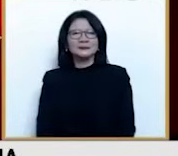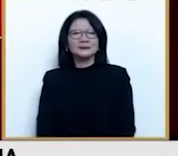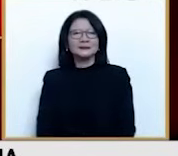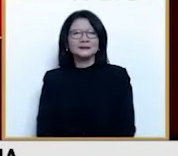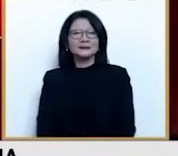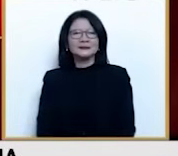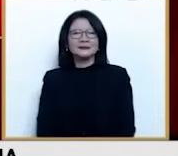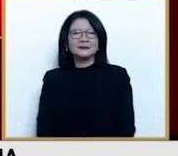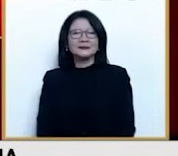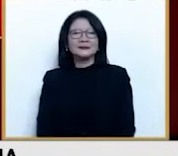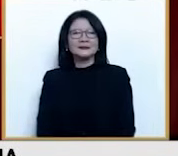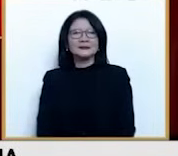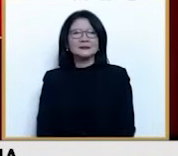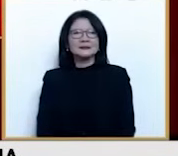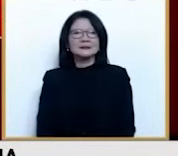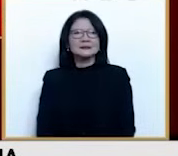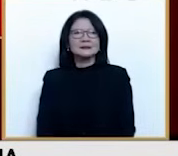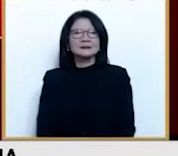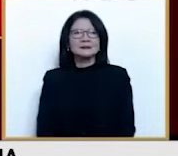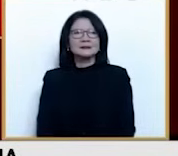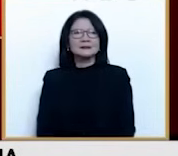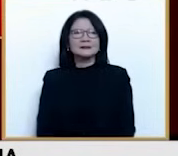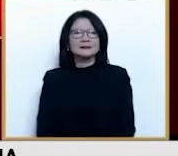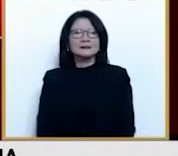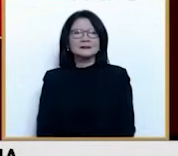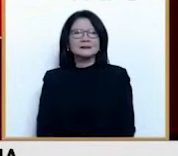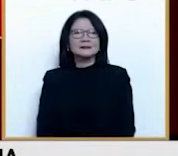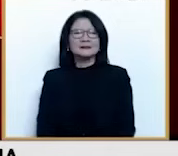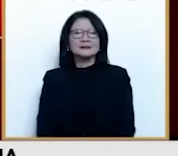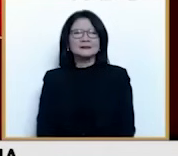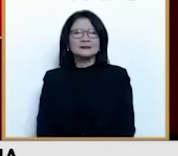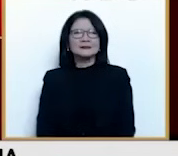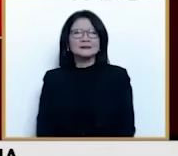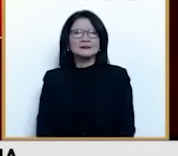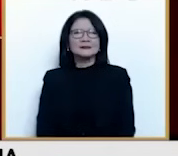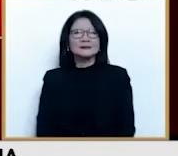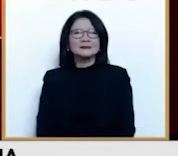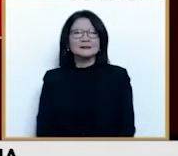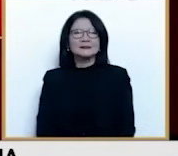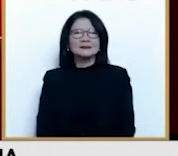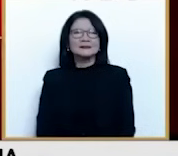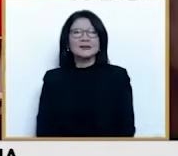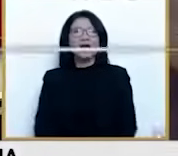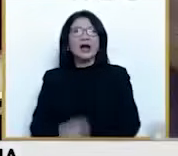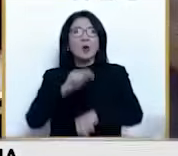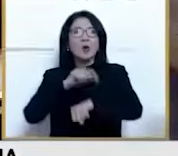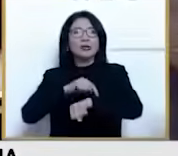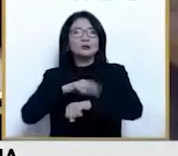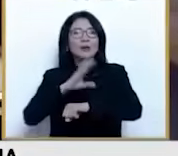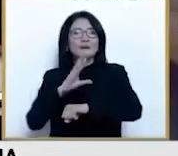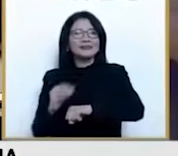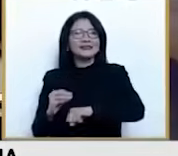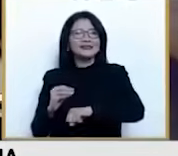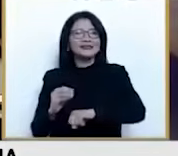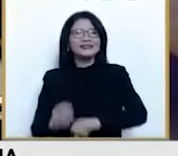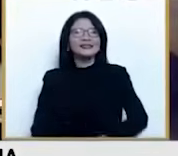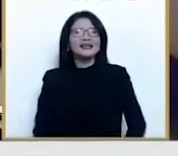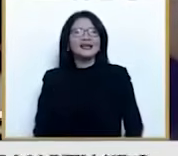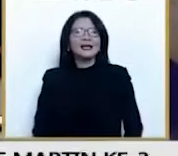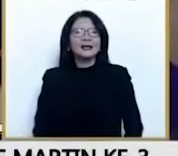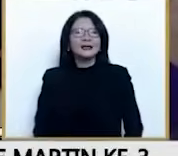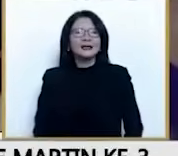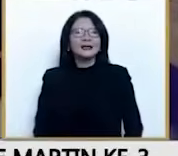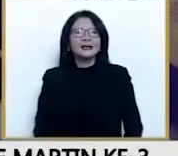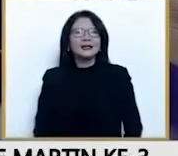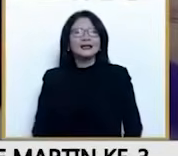dimanfaatkan. Baik, waktunya sudah habis, cukup. Kita baru